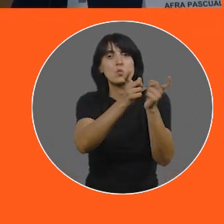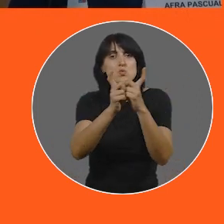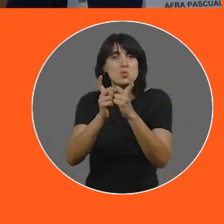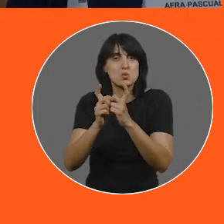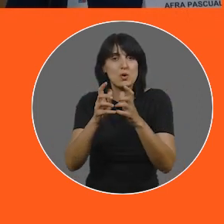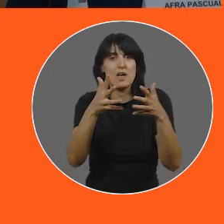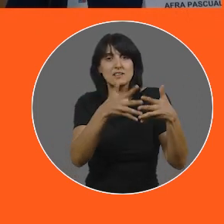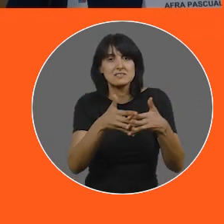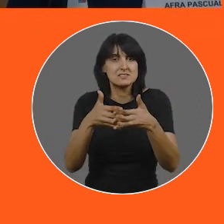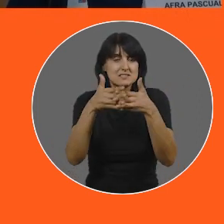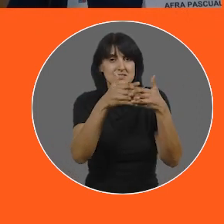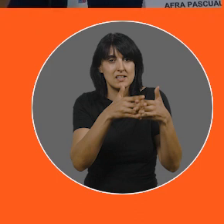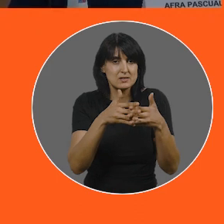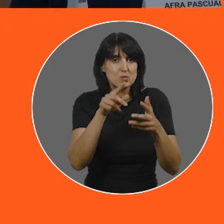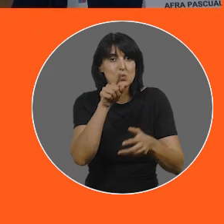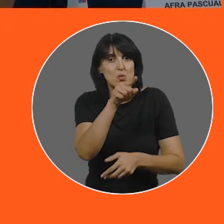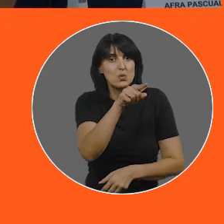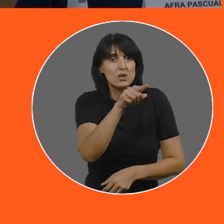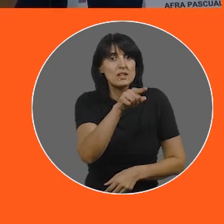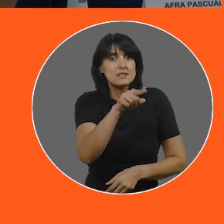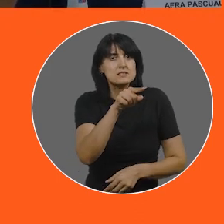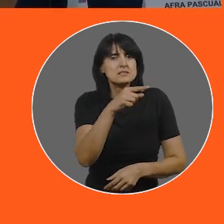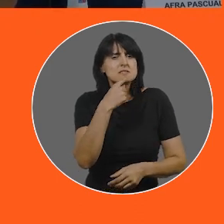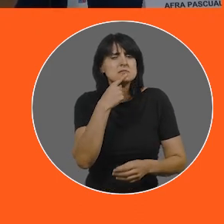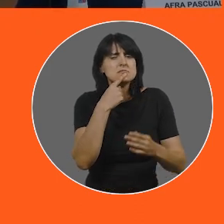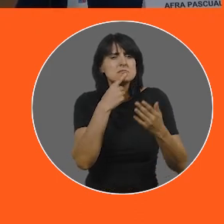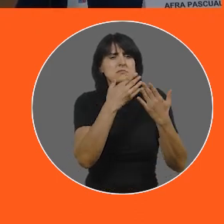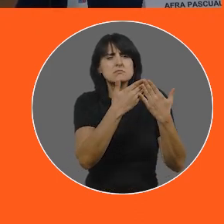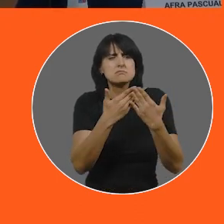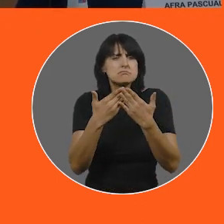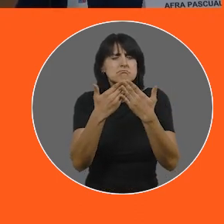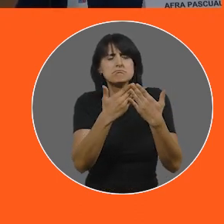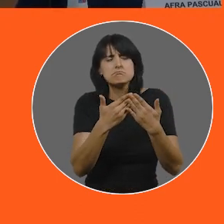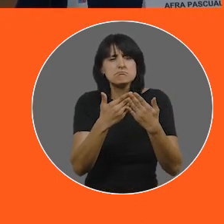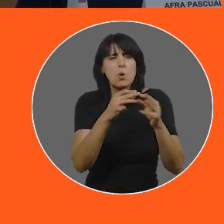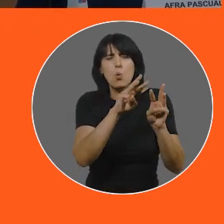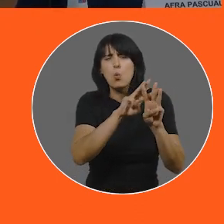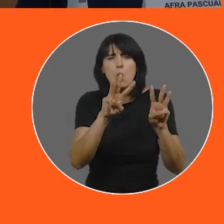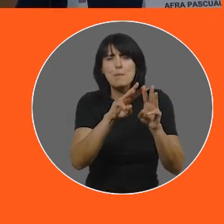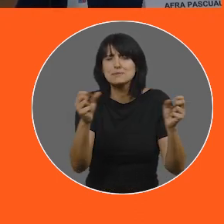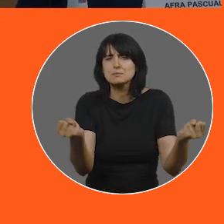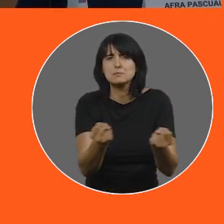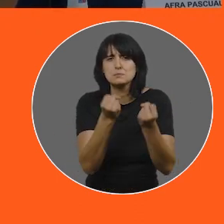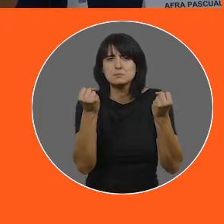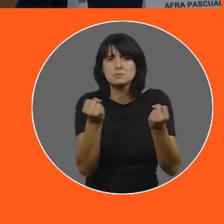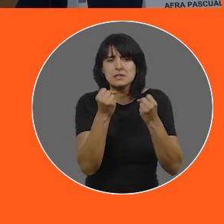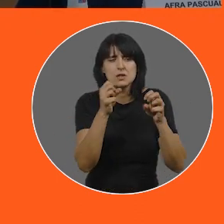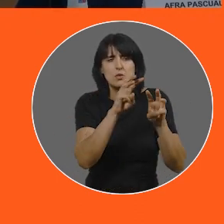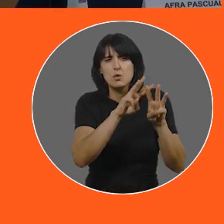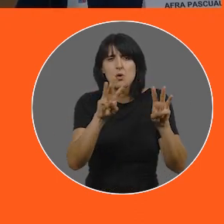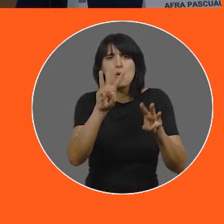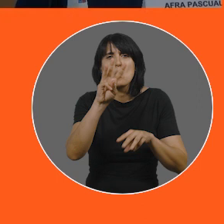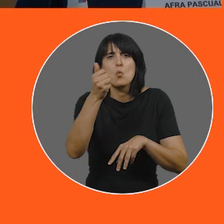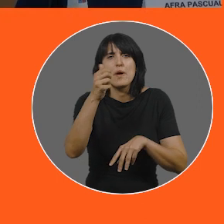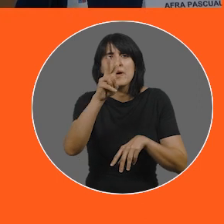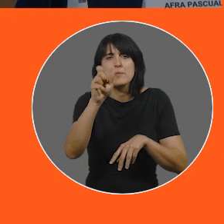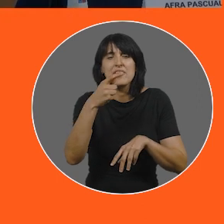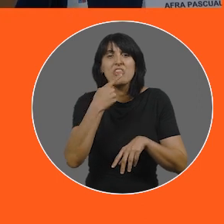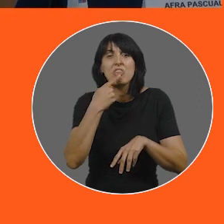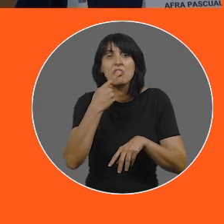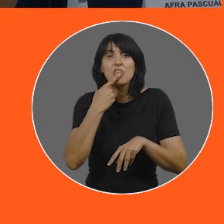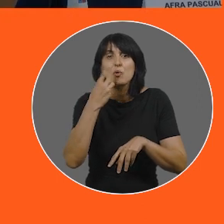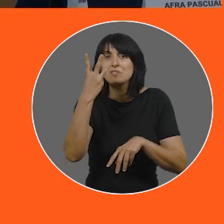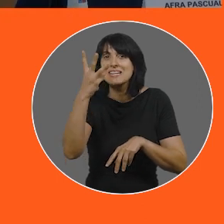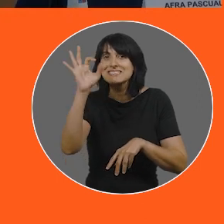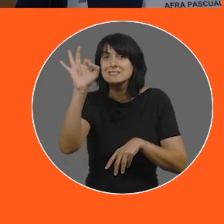diu WebAIM, que va avaluar 1 milió de pàgines web amb la seva eina automàtica, que és el Wave, menys